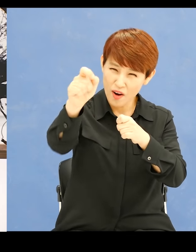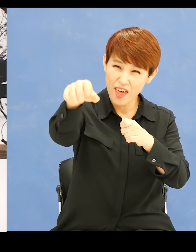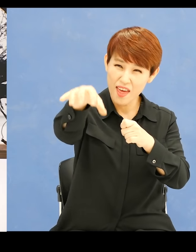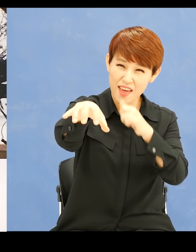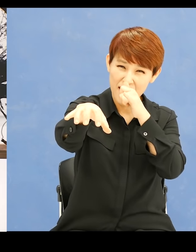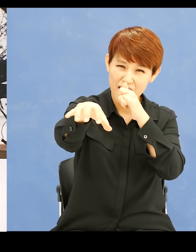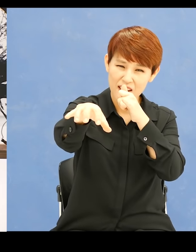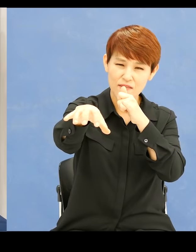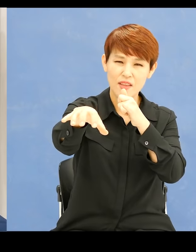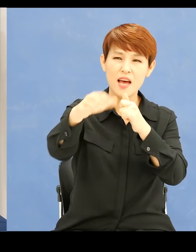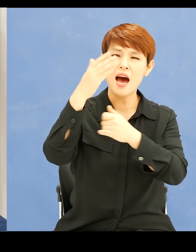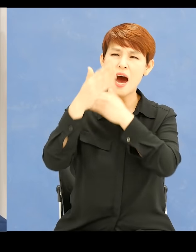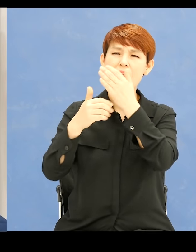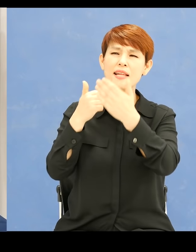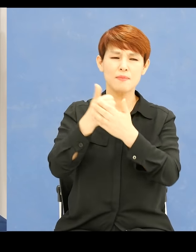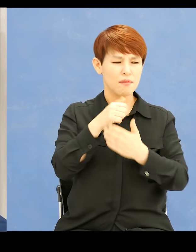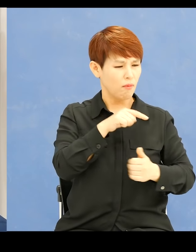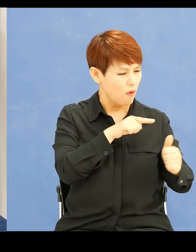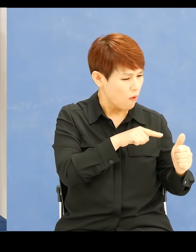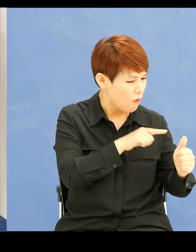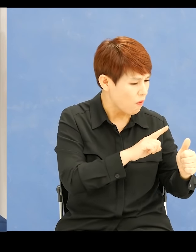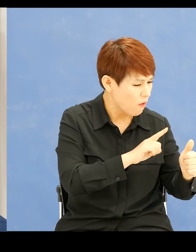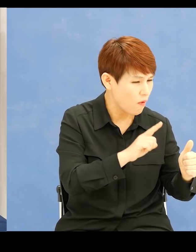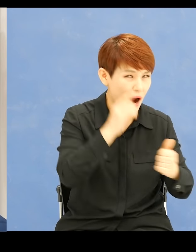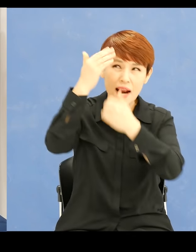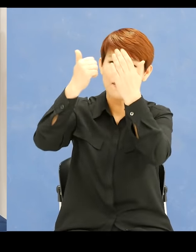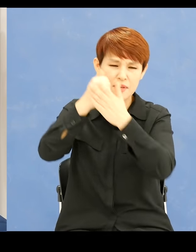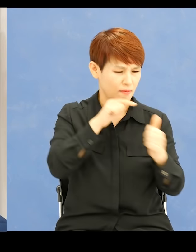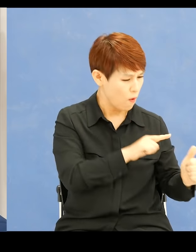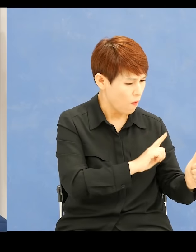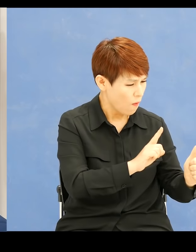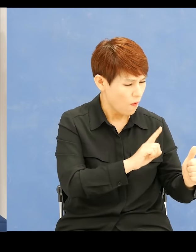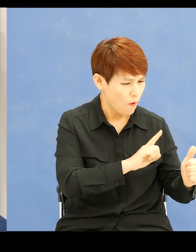있는 교회지만 하나님이 이 상처 입은 영혼을